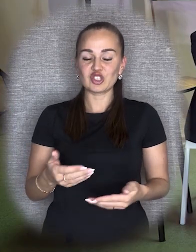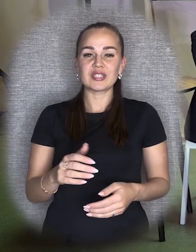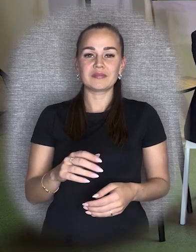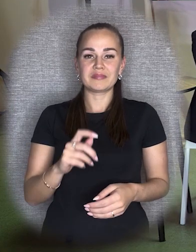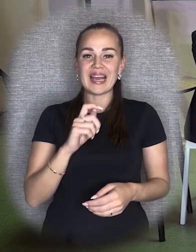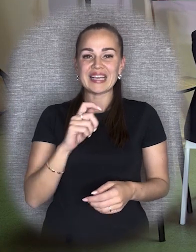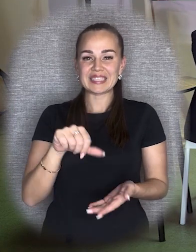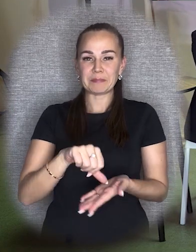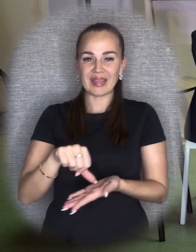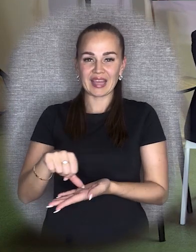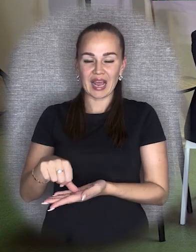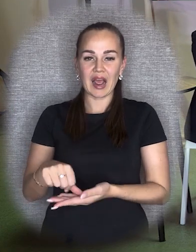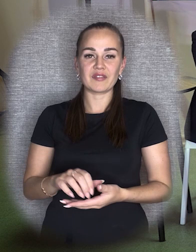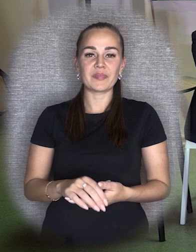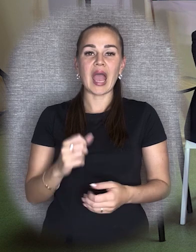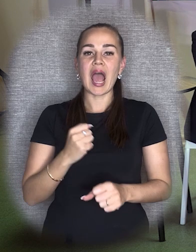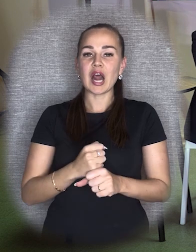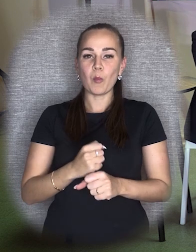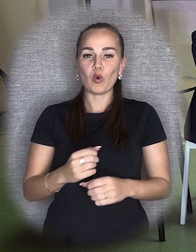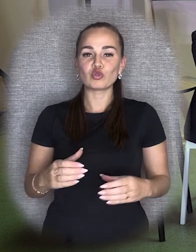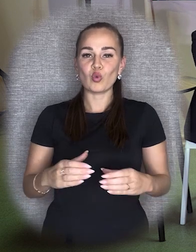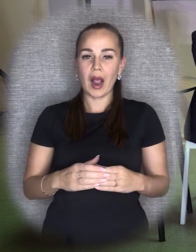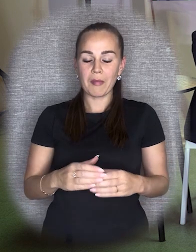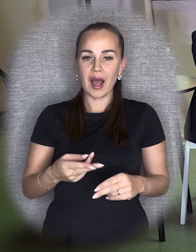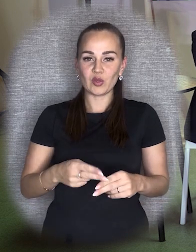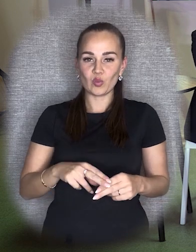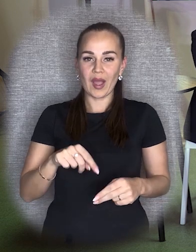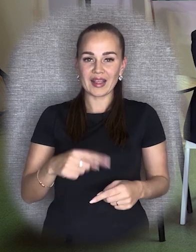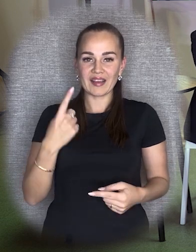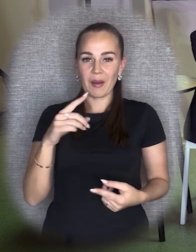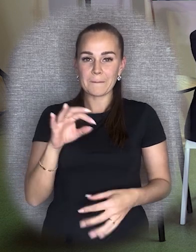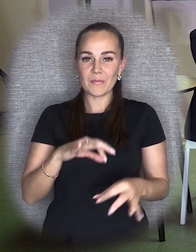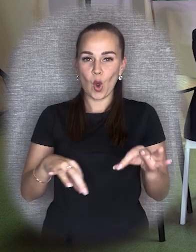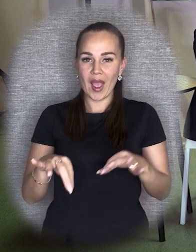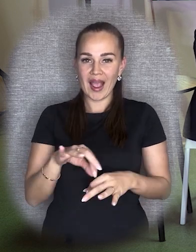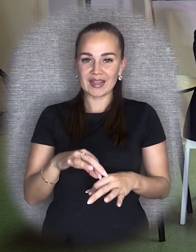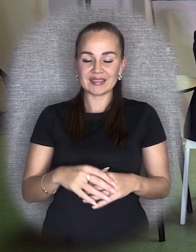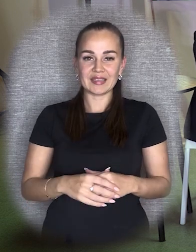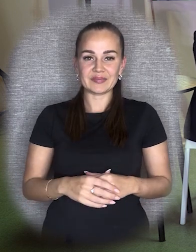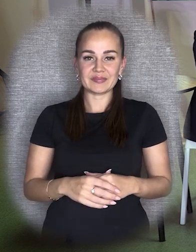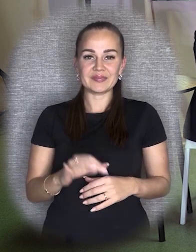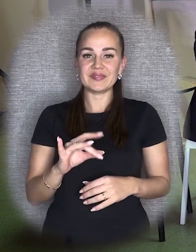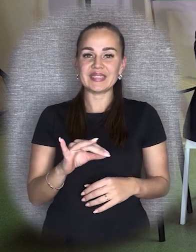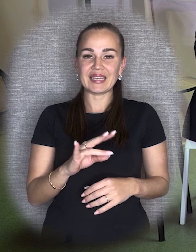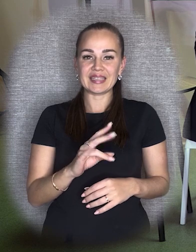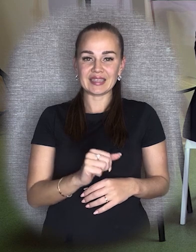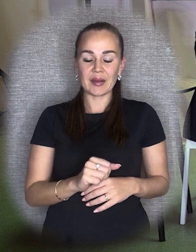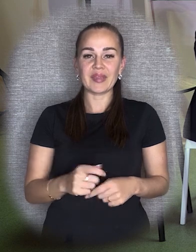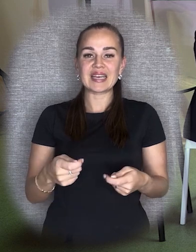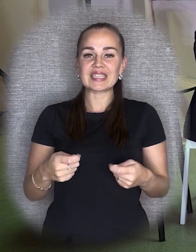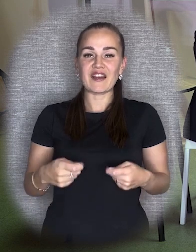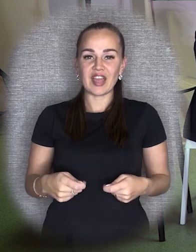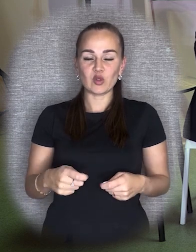спикеров, рабочую команду этого проекта. Ирина Седова,